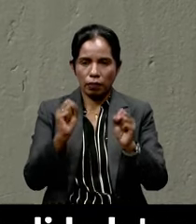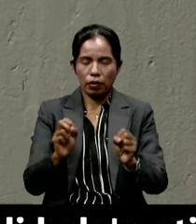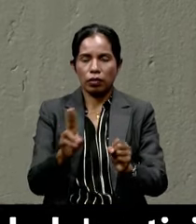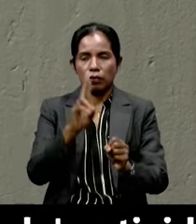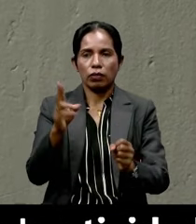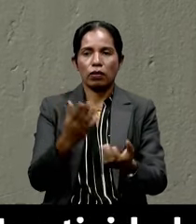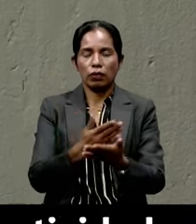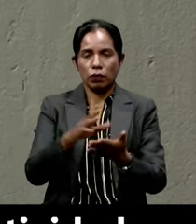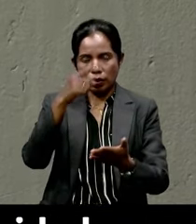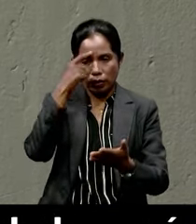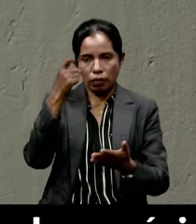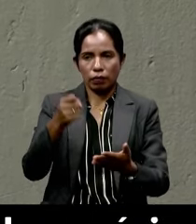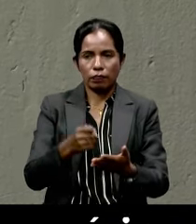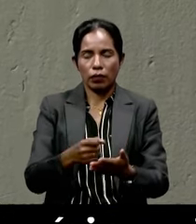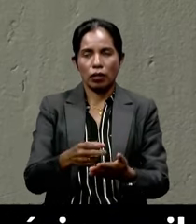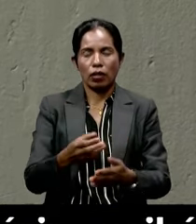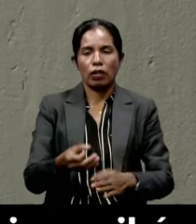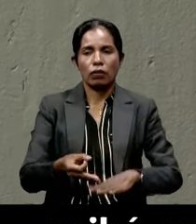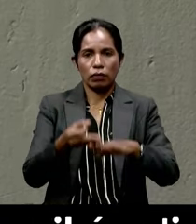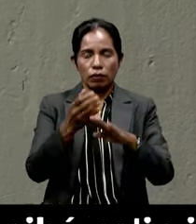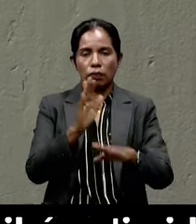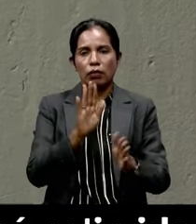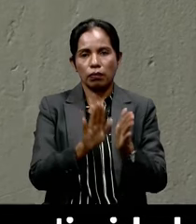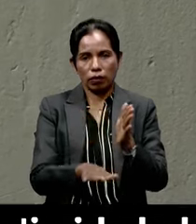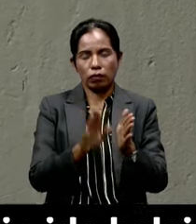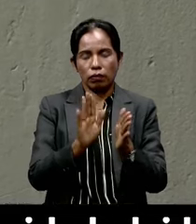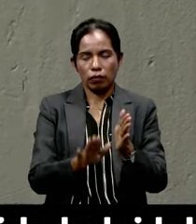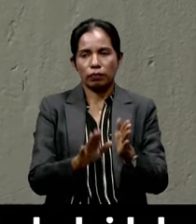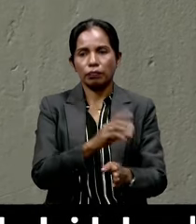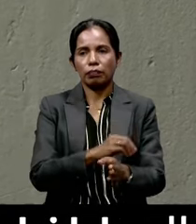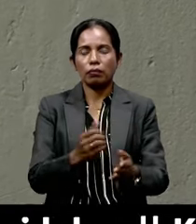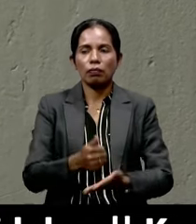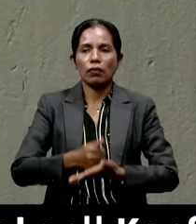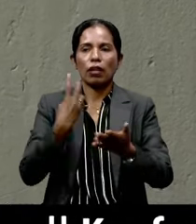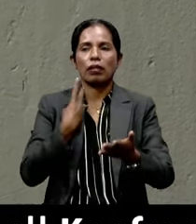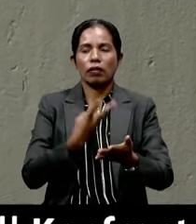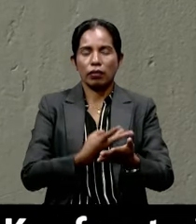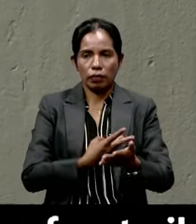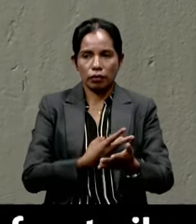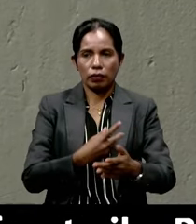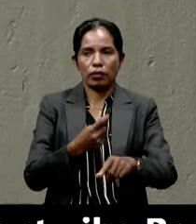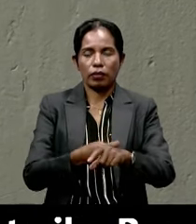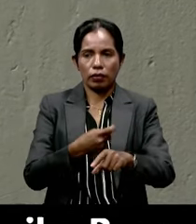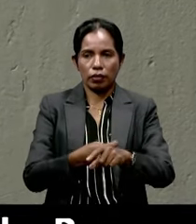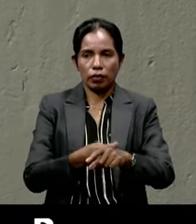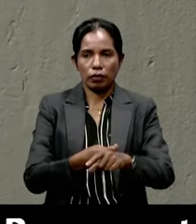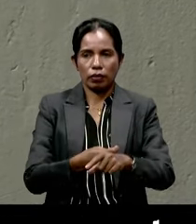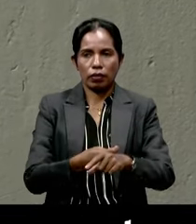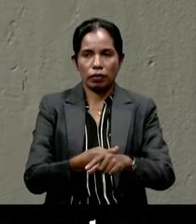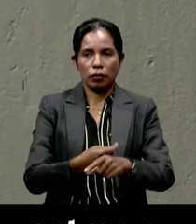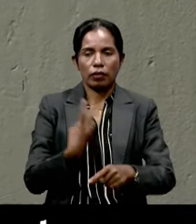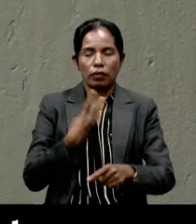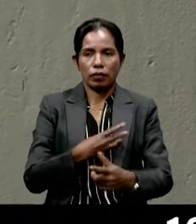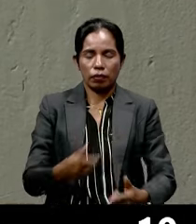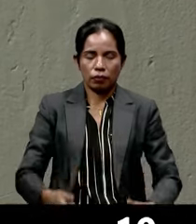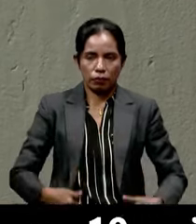sosa de rauk tama ne hofoli nebe maka baratu tenes ne ne ber sustenta ita durante tempo ba sustenta ba